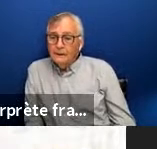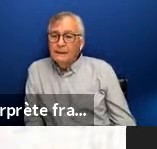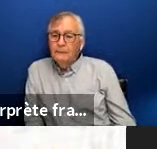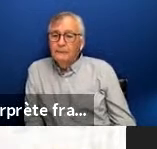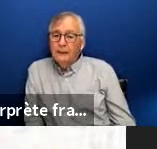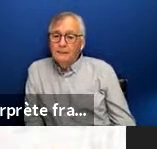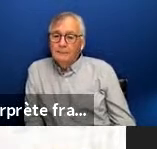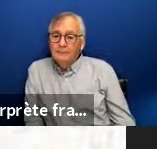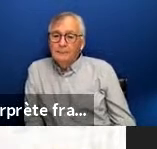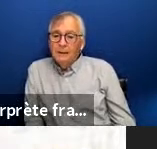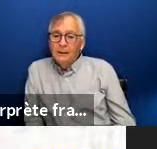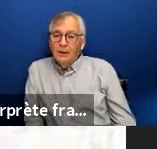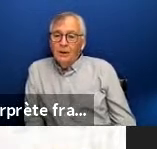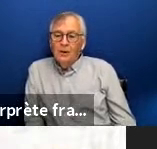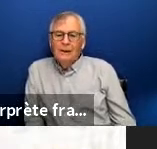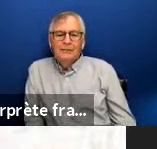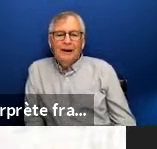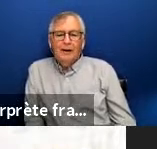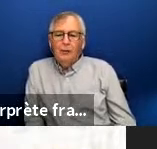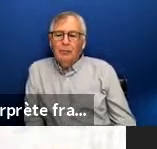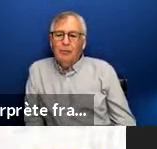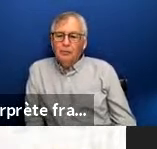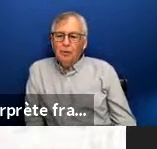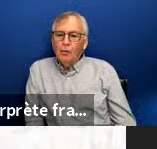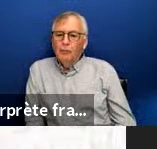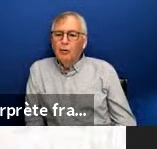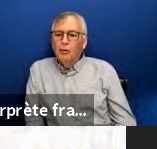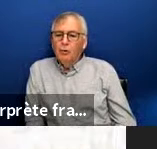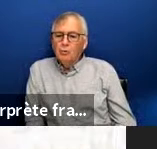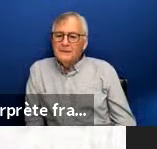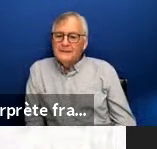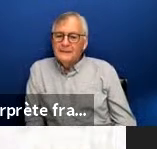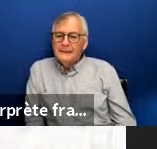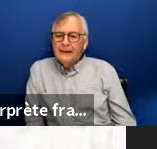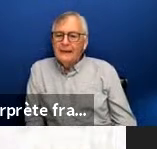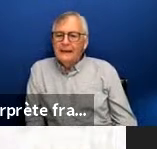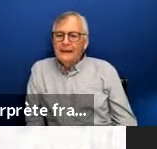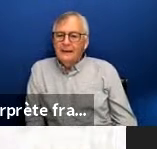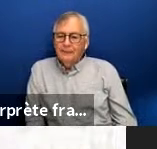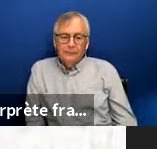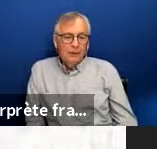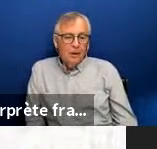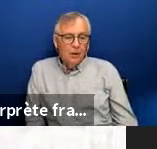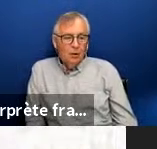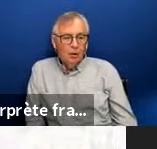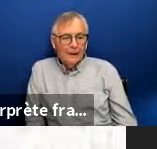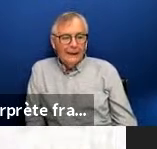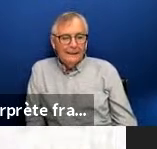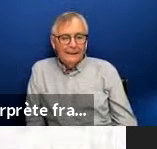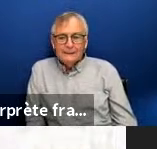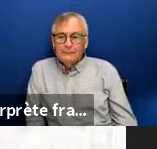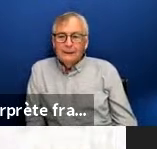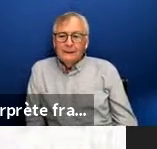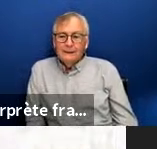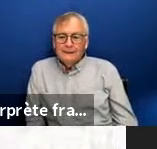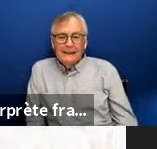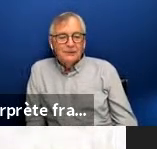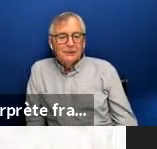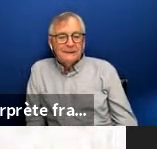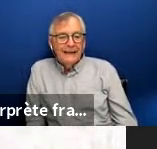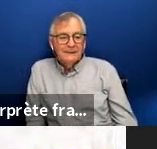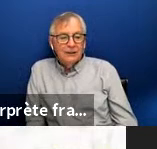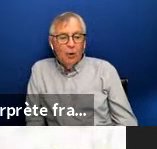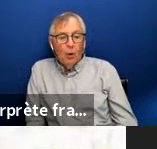1886. Et tranquillement, les francophones ont voulu aussi créer un organisme.